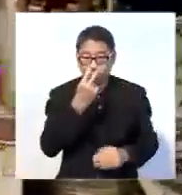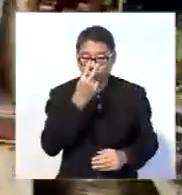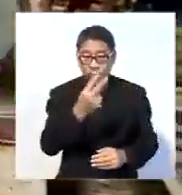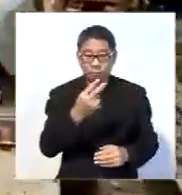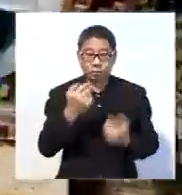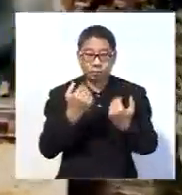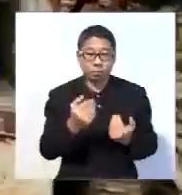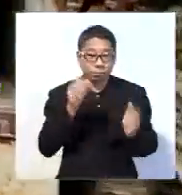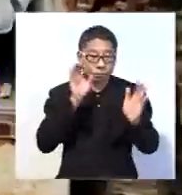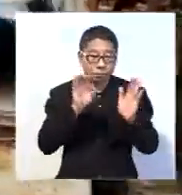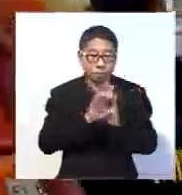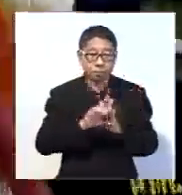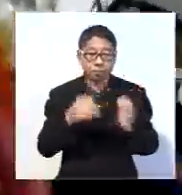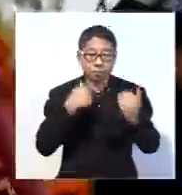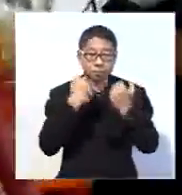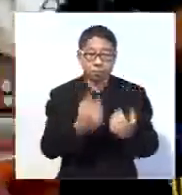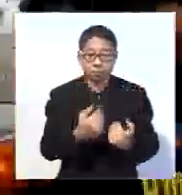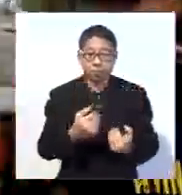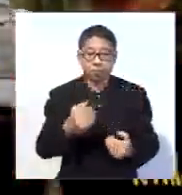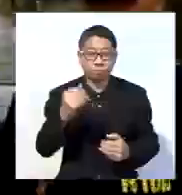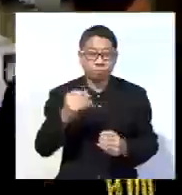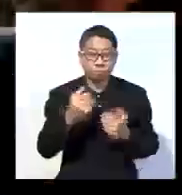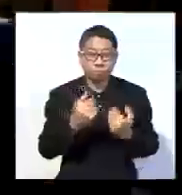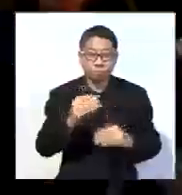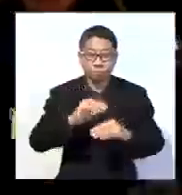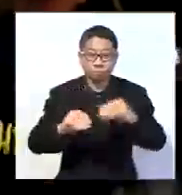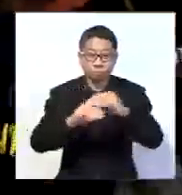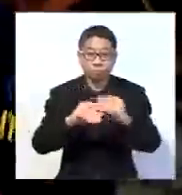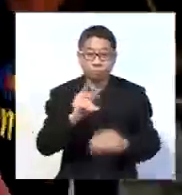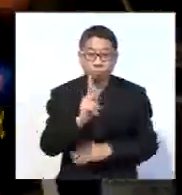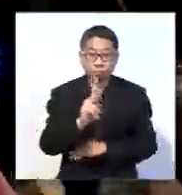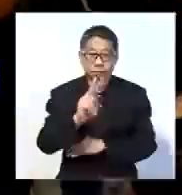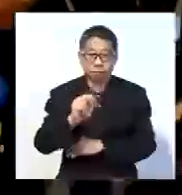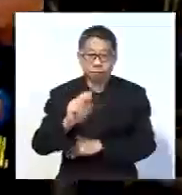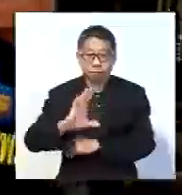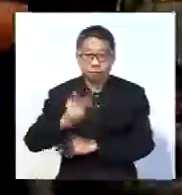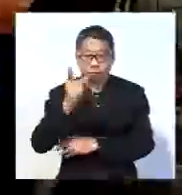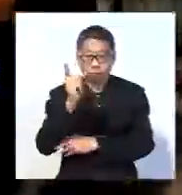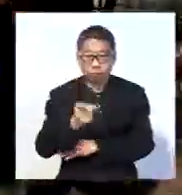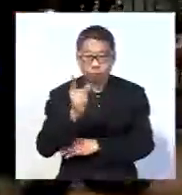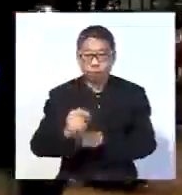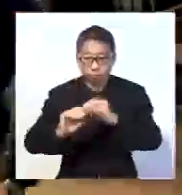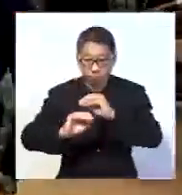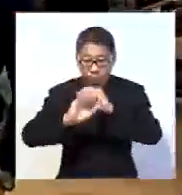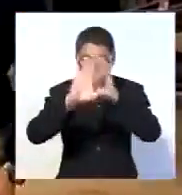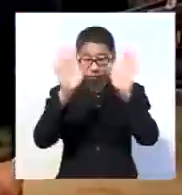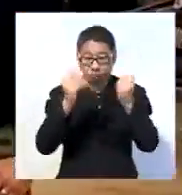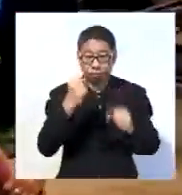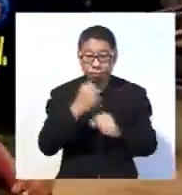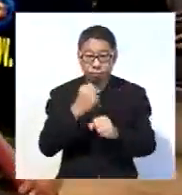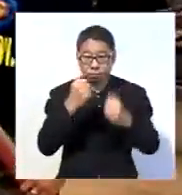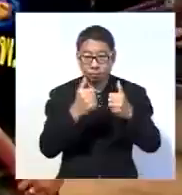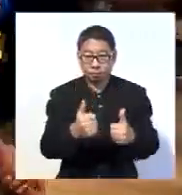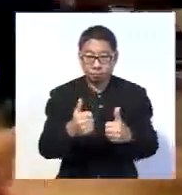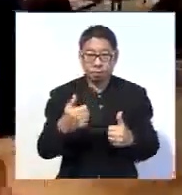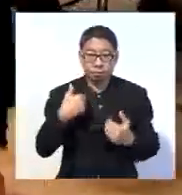ผลเป็นรูปธรรมภายใต้คณะกรรมการทรัพยากรน้ำแห่งชาติหรือว่ากนช.อย่างจริงจังโปร่งใสและมีประสิทธิ